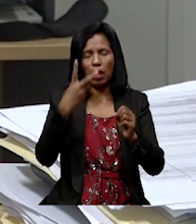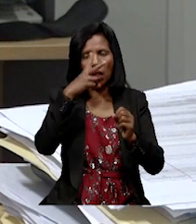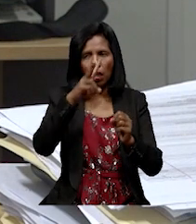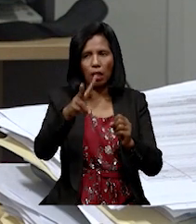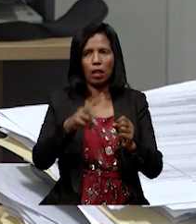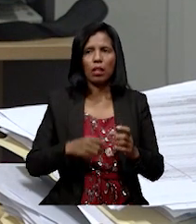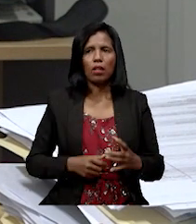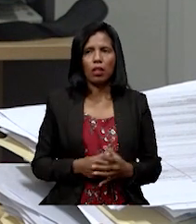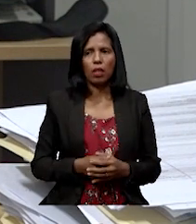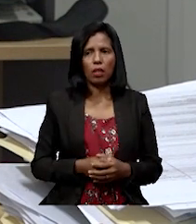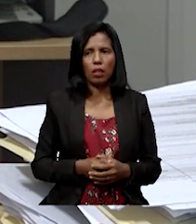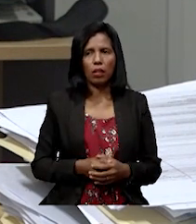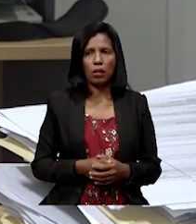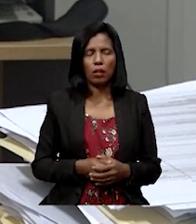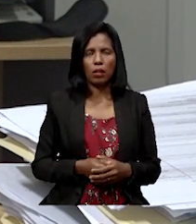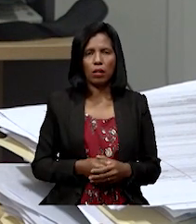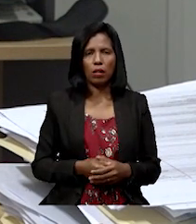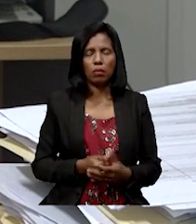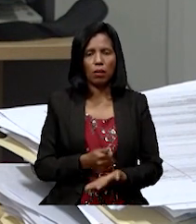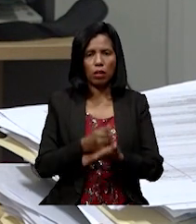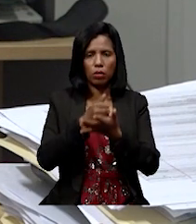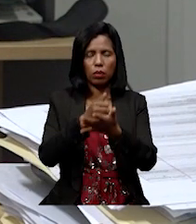especialmente atau bele